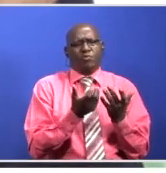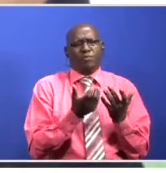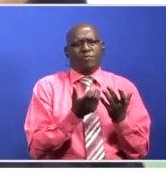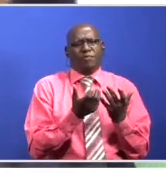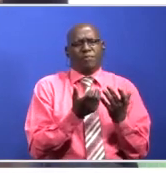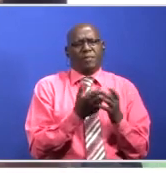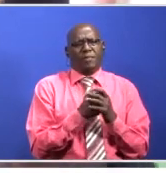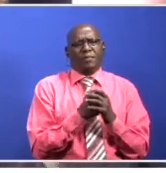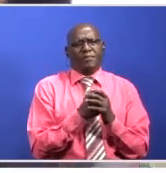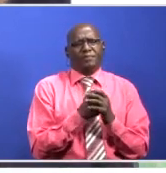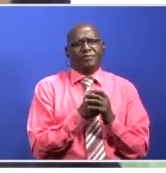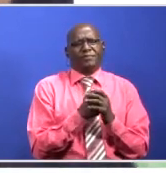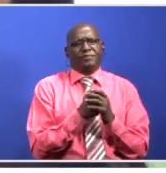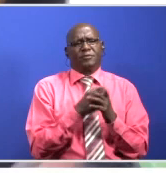hata